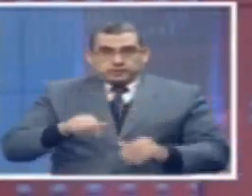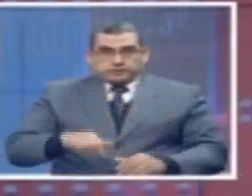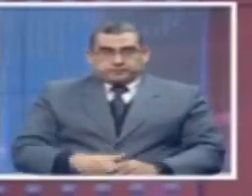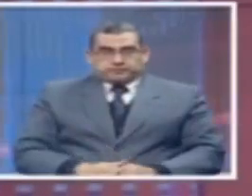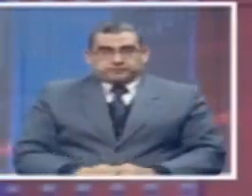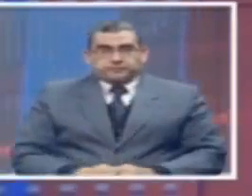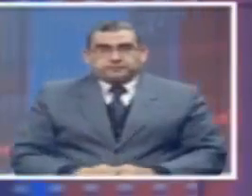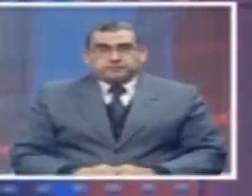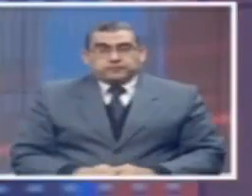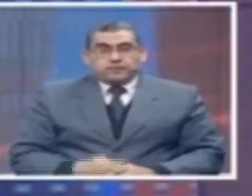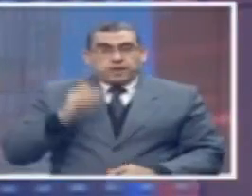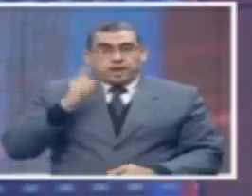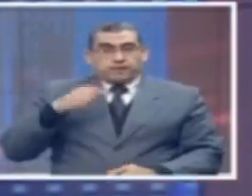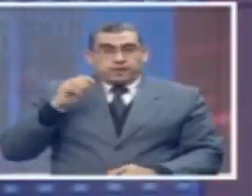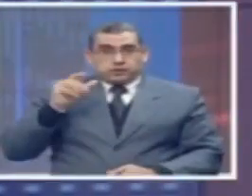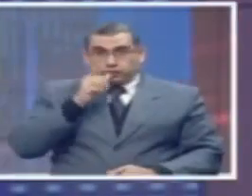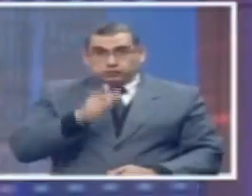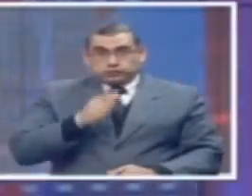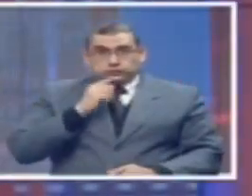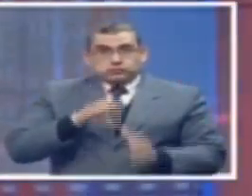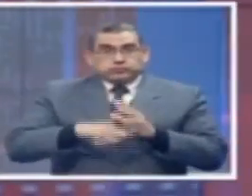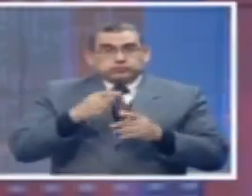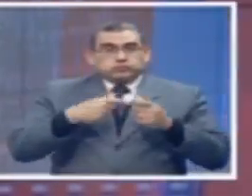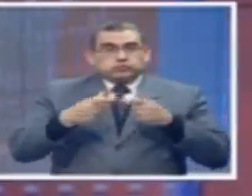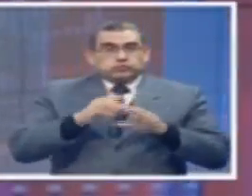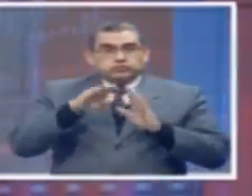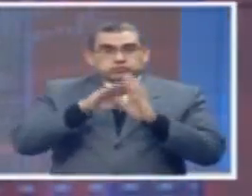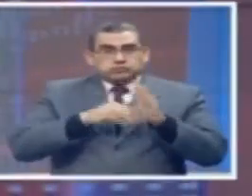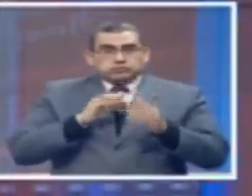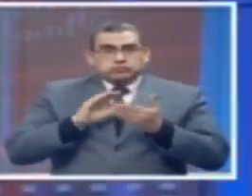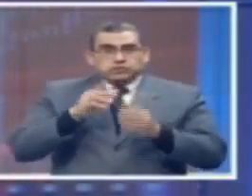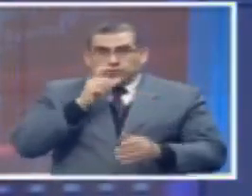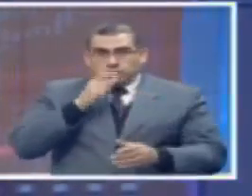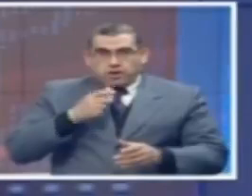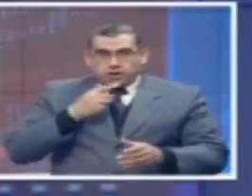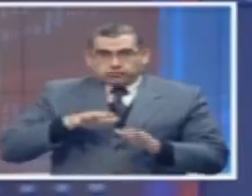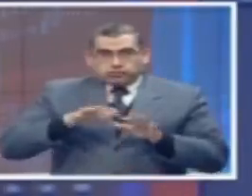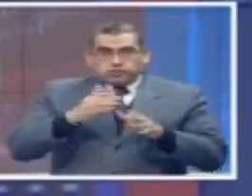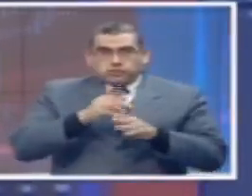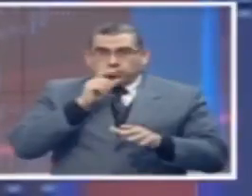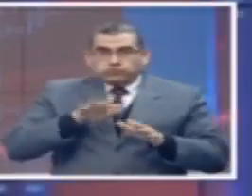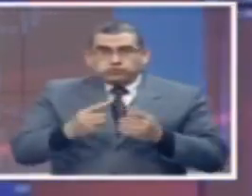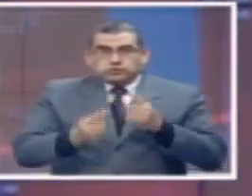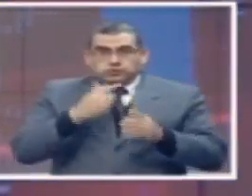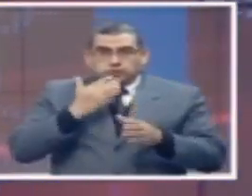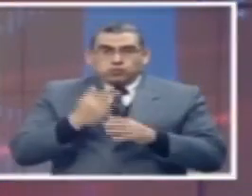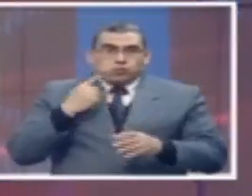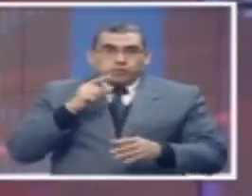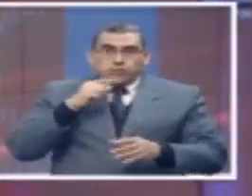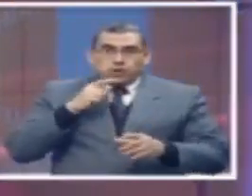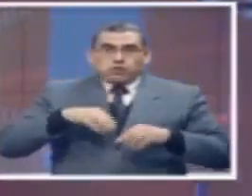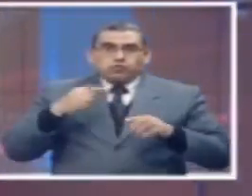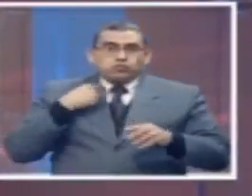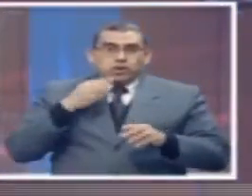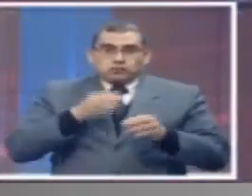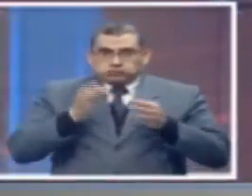المصري. تنفيذا لتوجيهات الرئيس السيسي بتحديث منظومة الري لتوفير الموارد المائية واتباع النظم